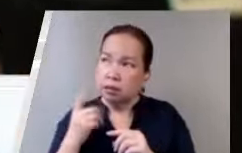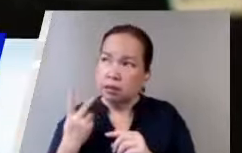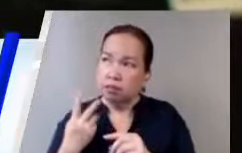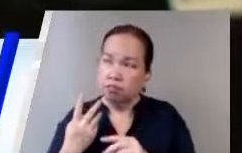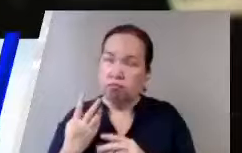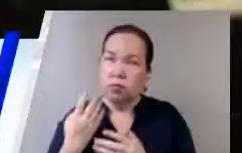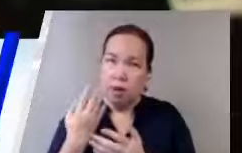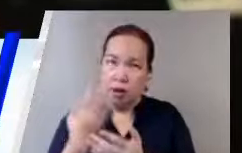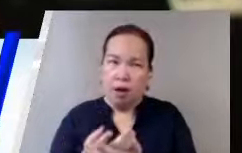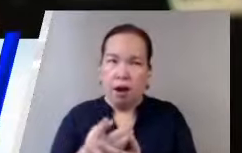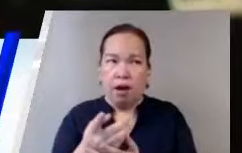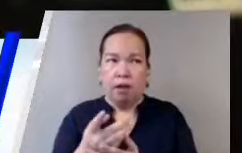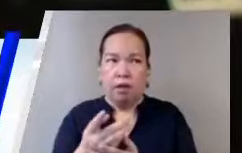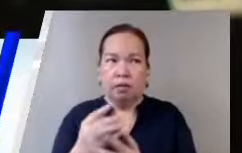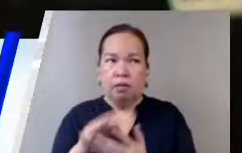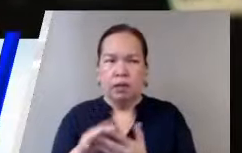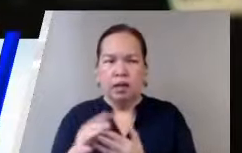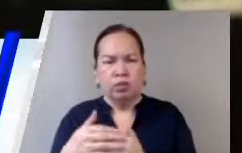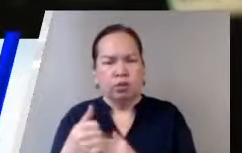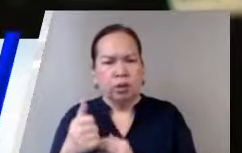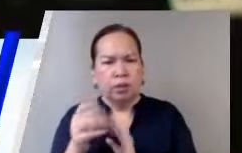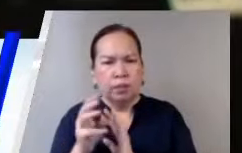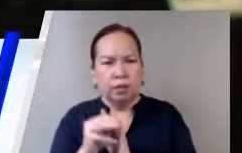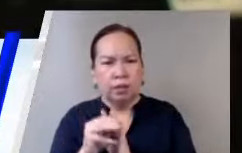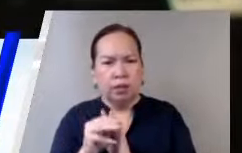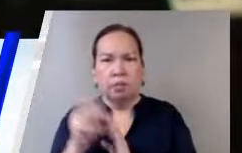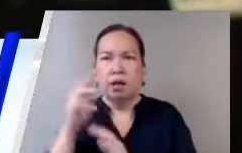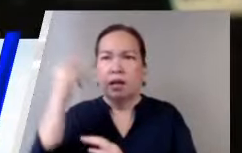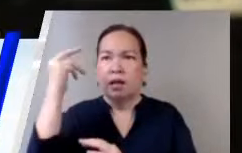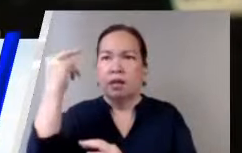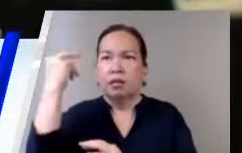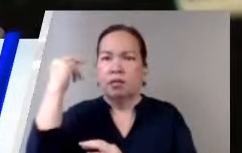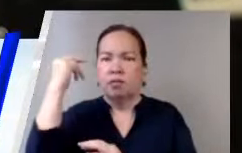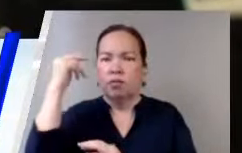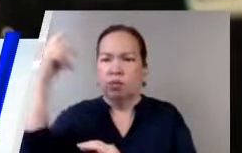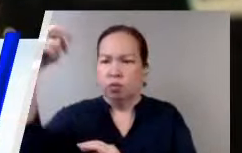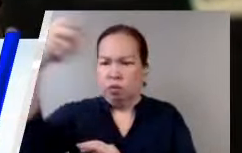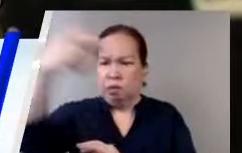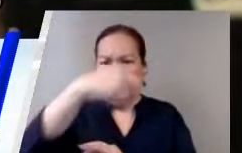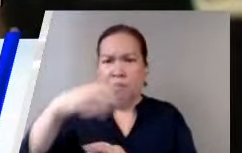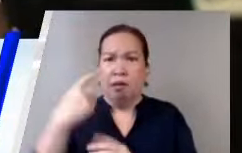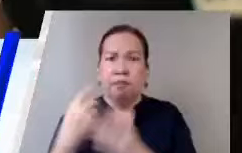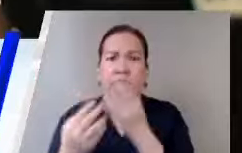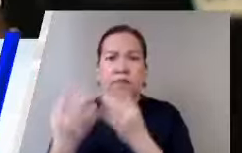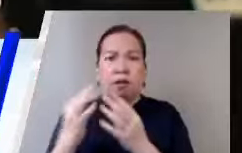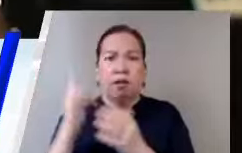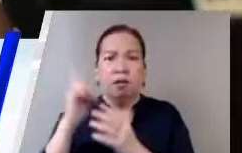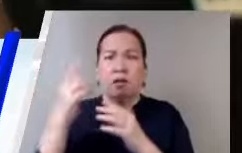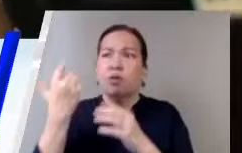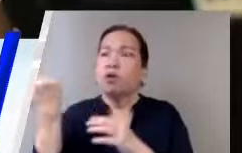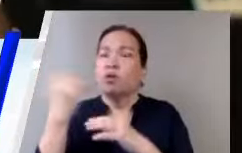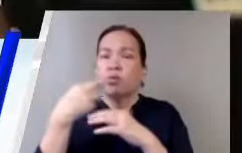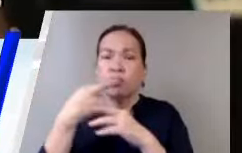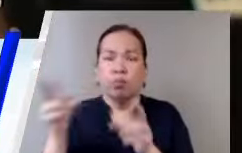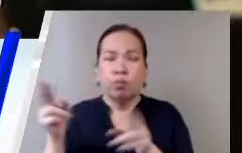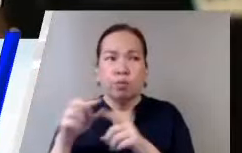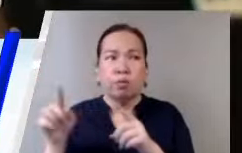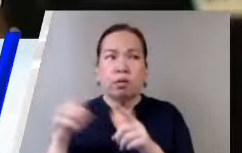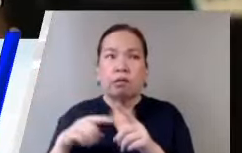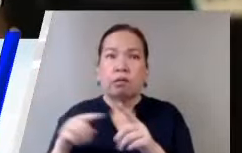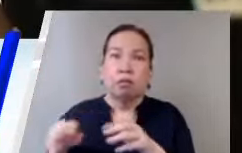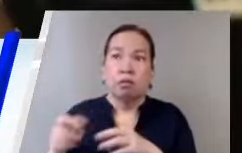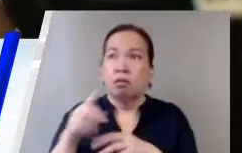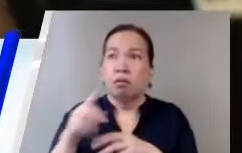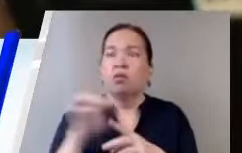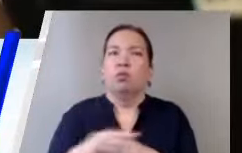minutes, bumaba yung pamangking ko, yun nga, nasusunog daw po yung kabilang kwarto. Pagpanik ko, pagbukas ko, malakas na po yung